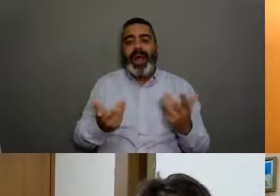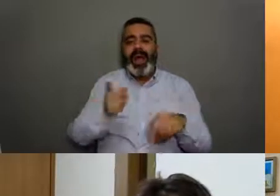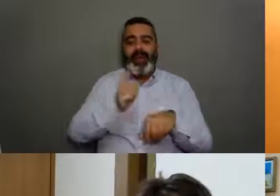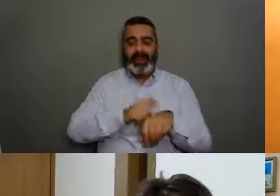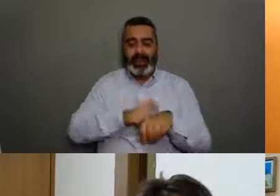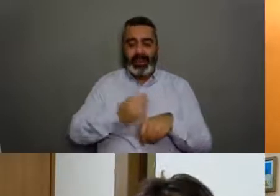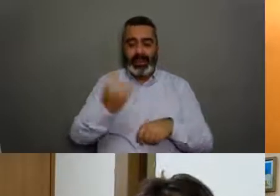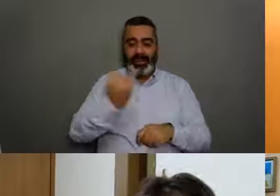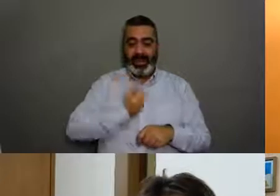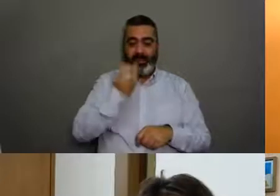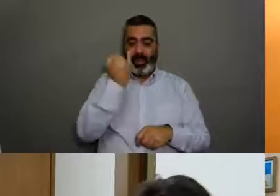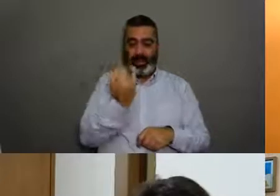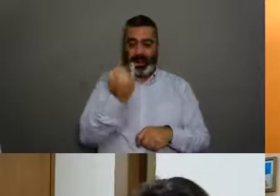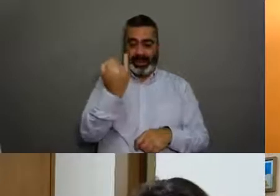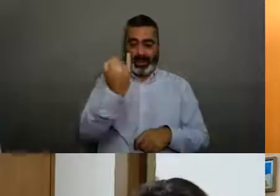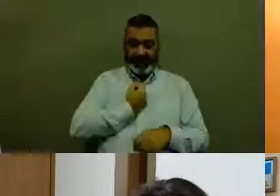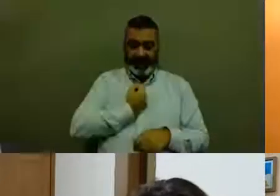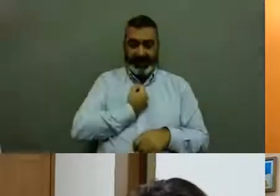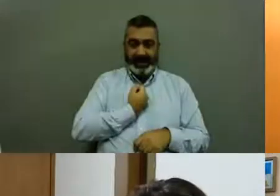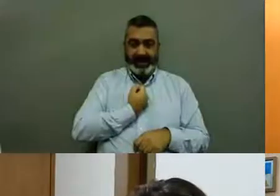της ταυτότητας